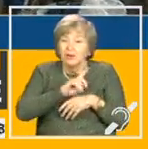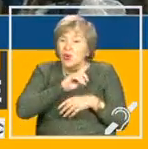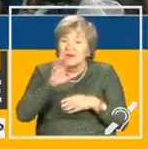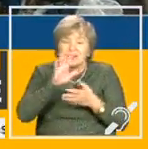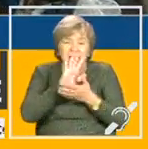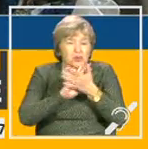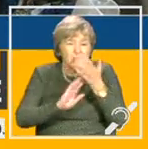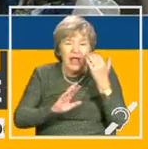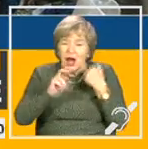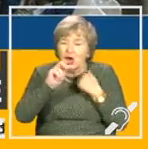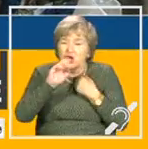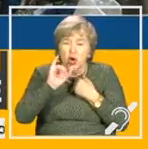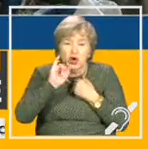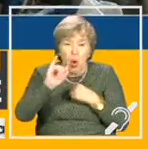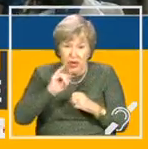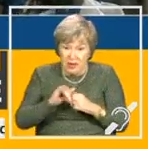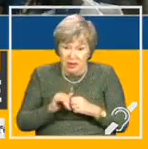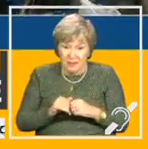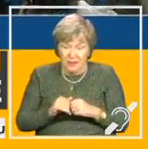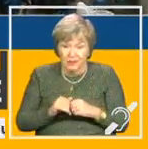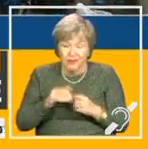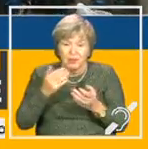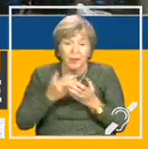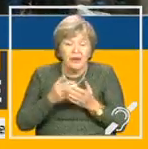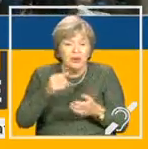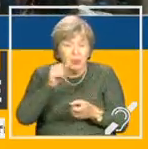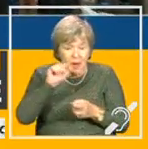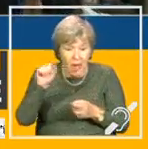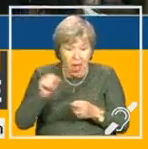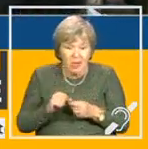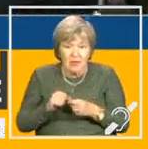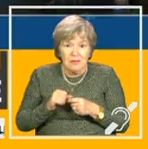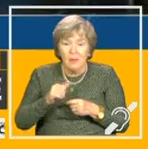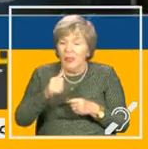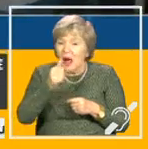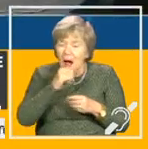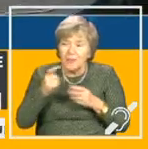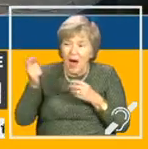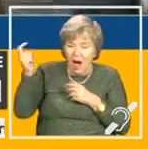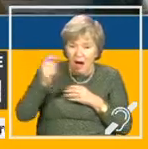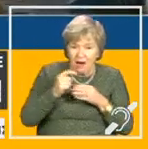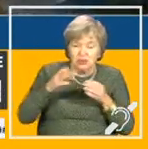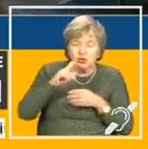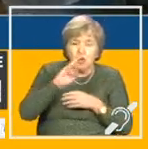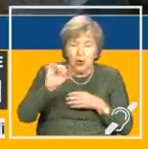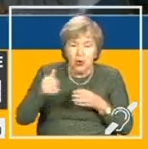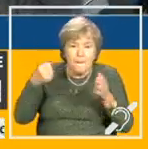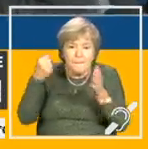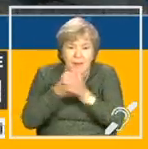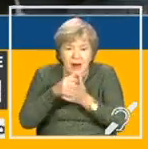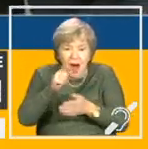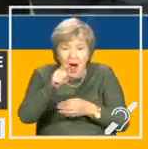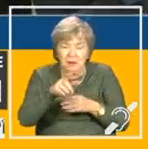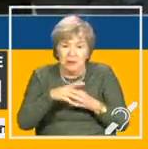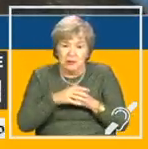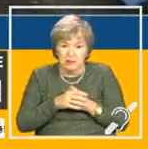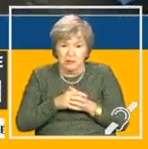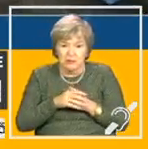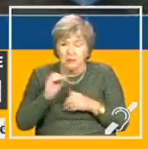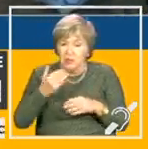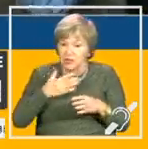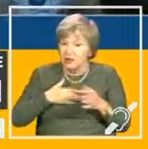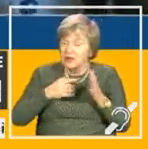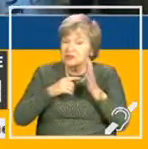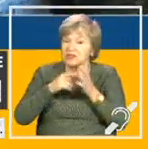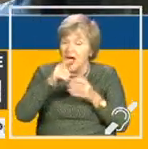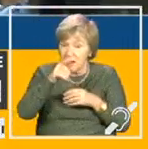noroi, întrucât viitura a fost până aici, se vede foarte bine. Și vreau să vă arăt,